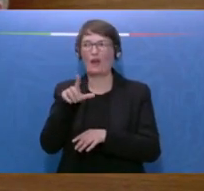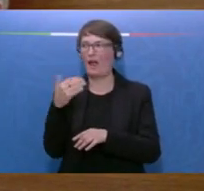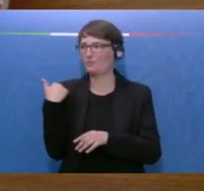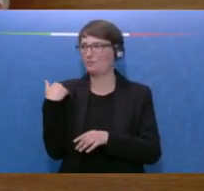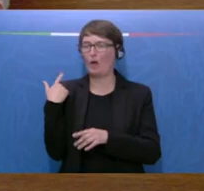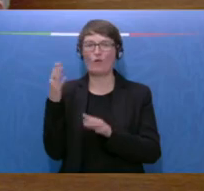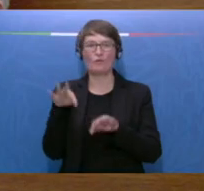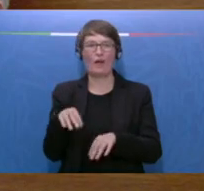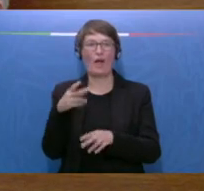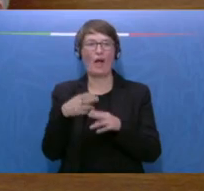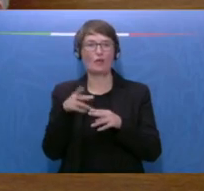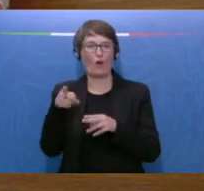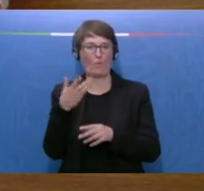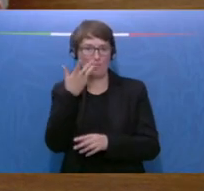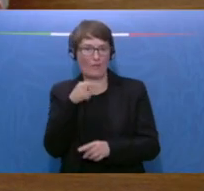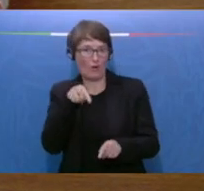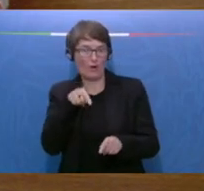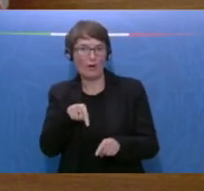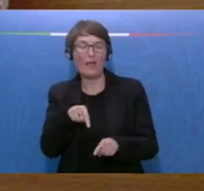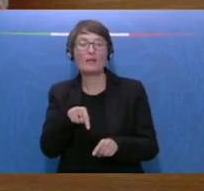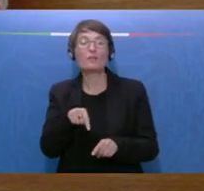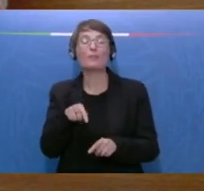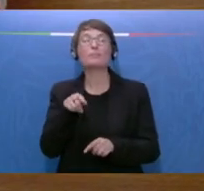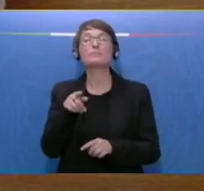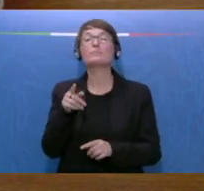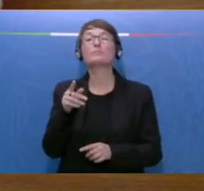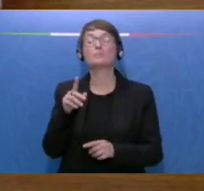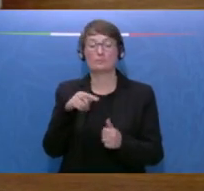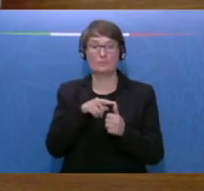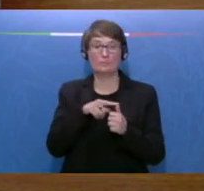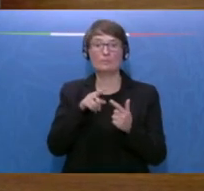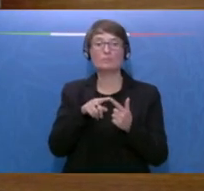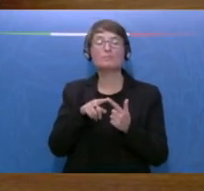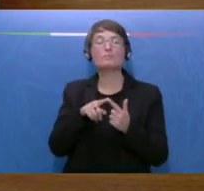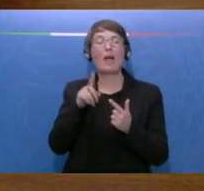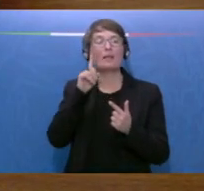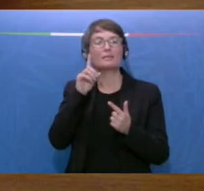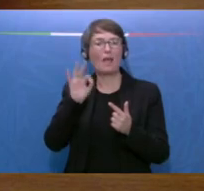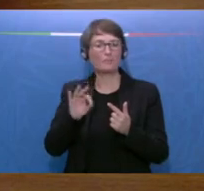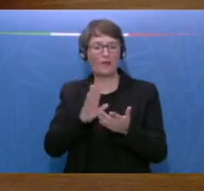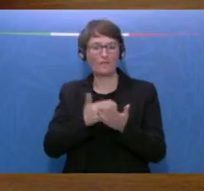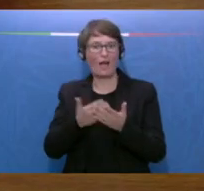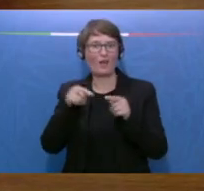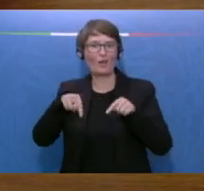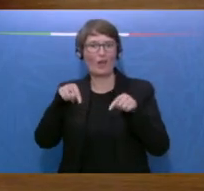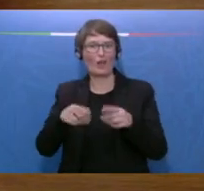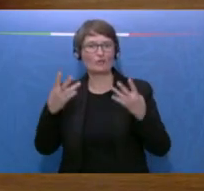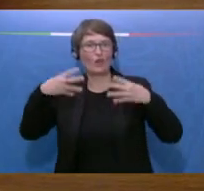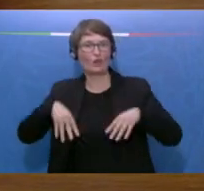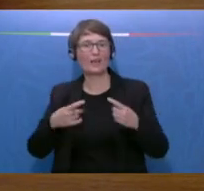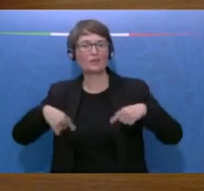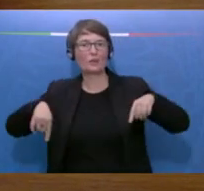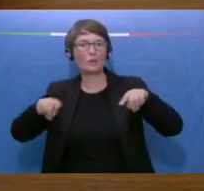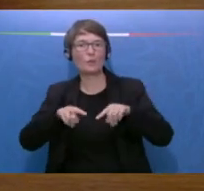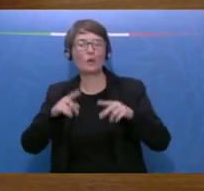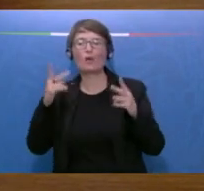volta e poi comunque se è valsa la pena organizzare questa questa riunione oggi in assenza di